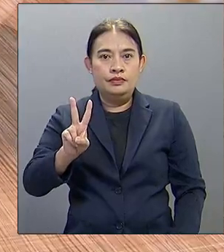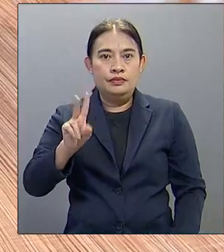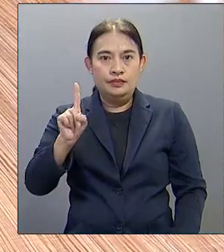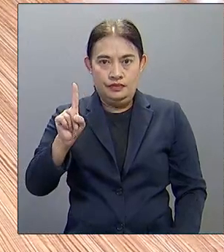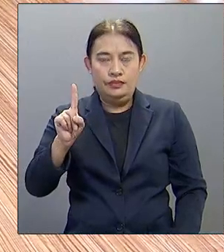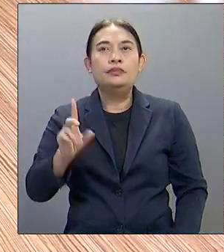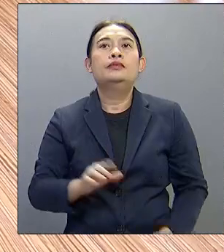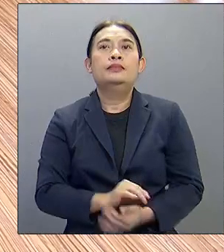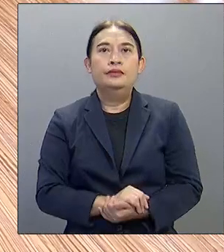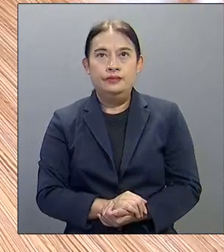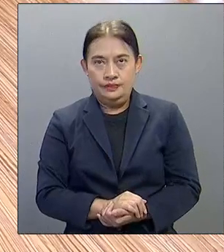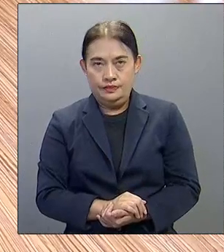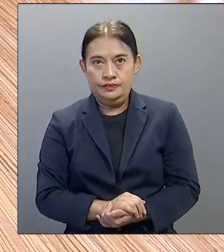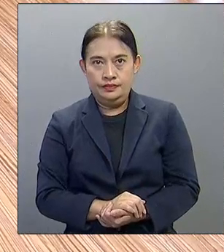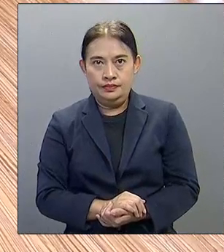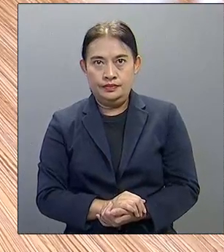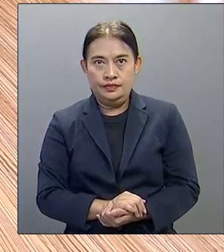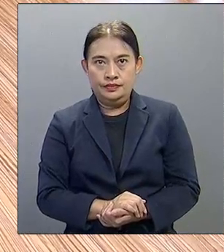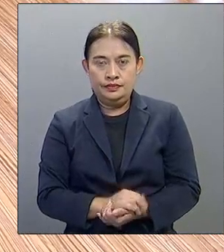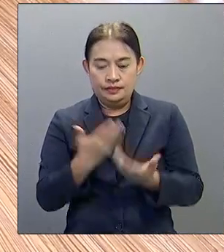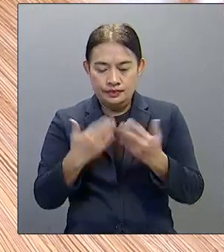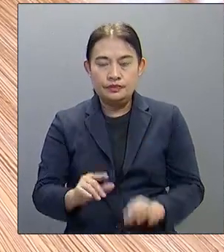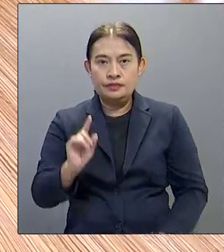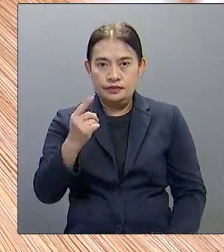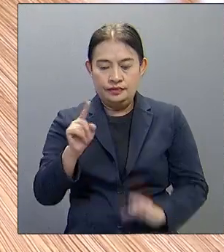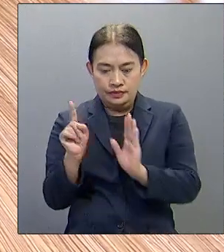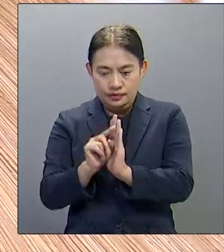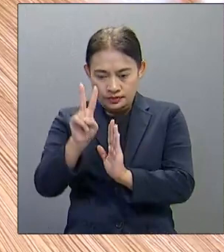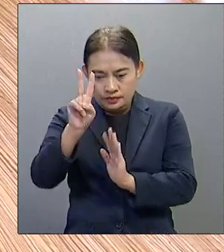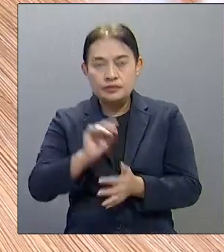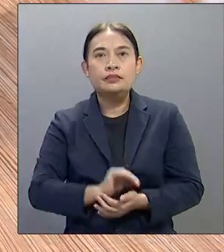1กลับมาท่าเตรียมครั้งที่2